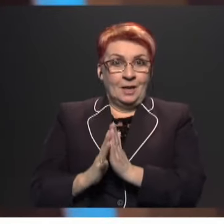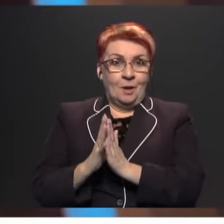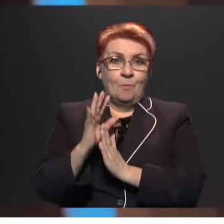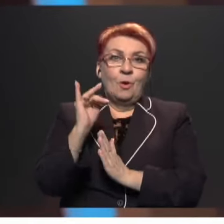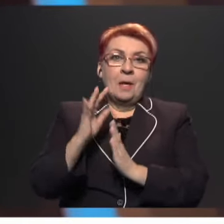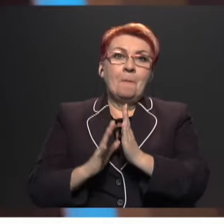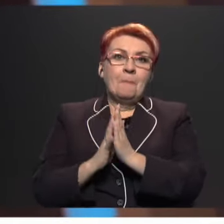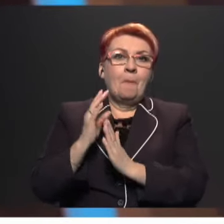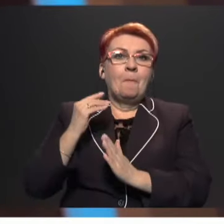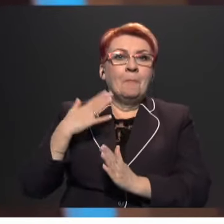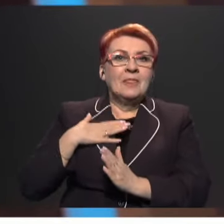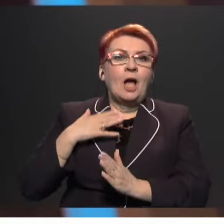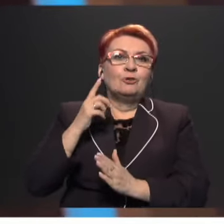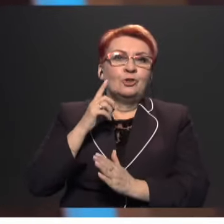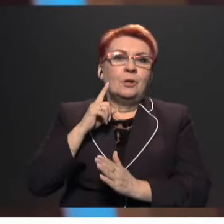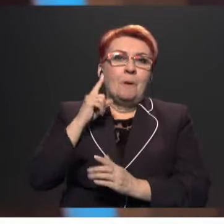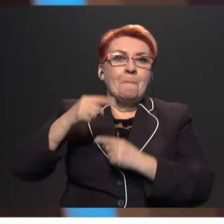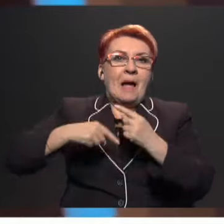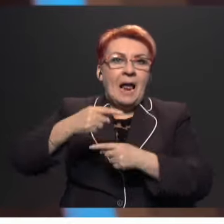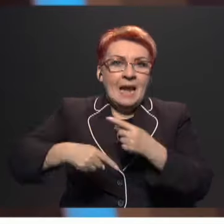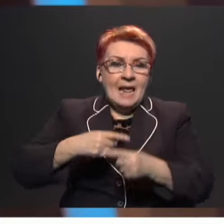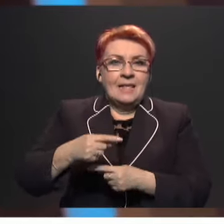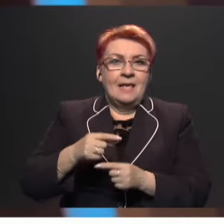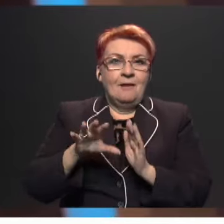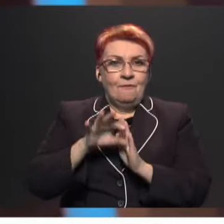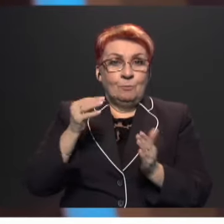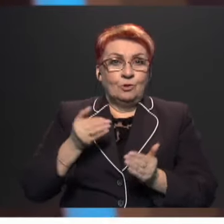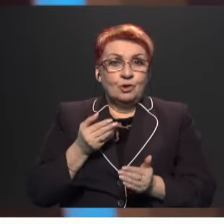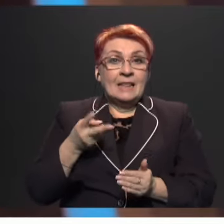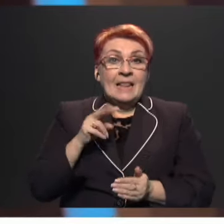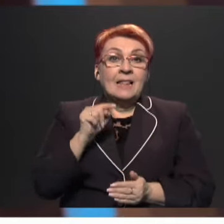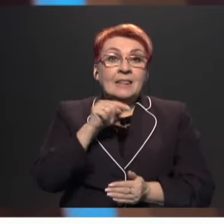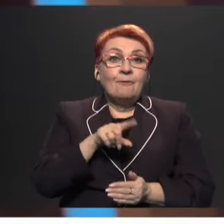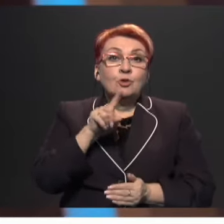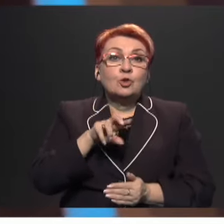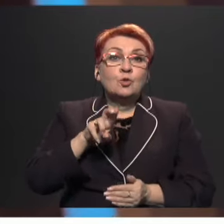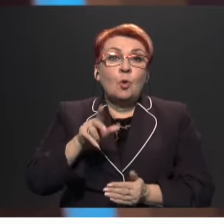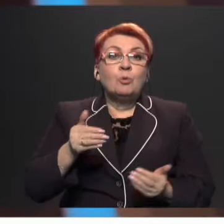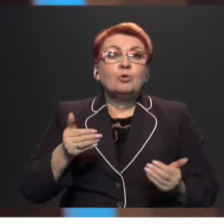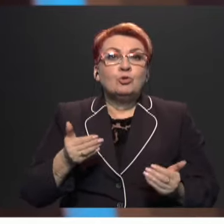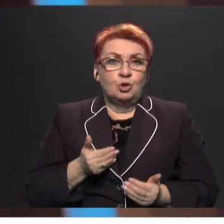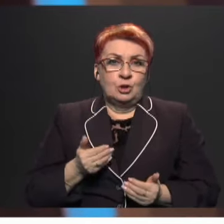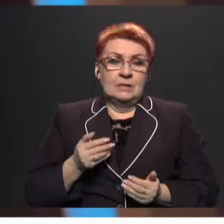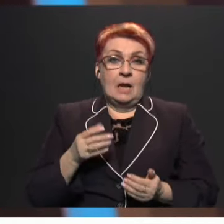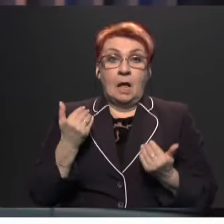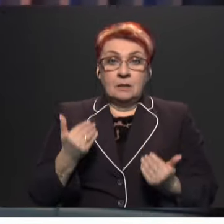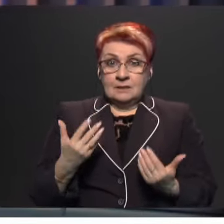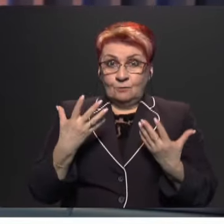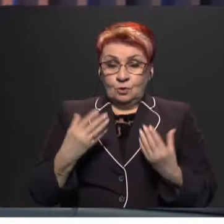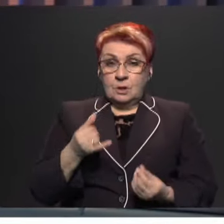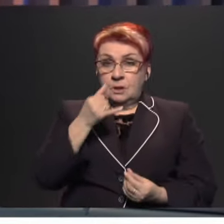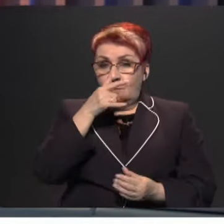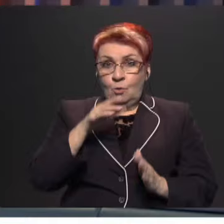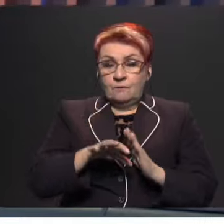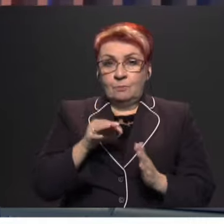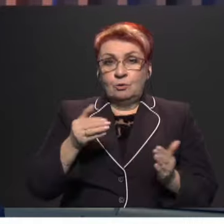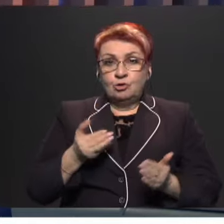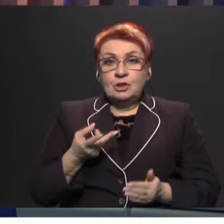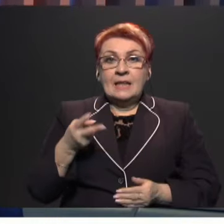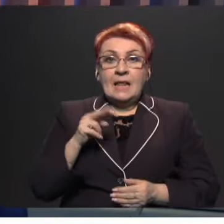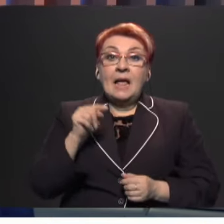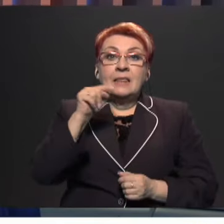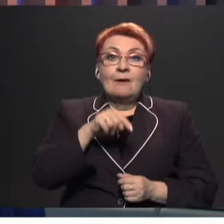подрастающее поколение, они выберут жизнь для того, чтобы жить. И на сегодняшний день не могут выбрать жизнь для